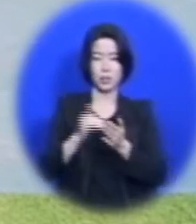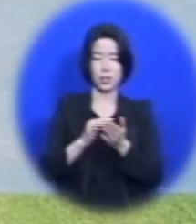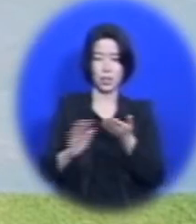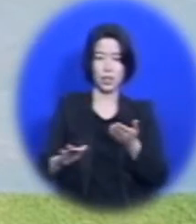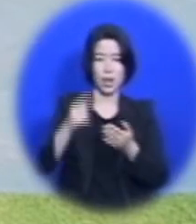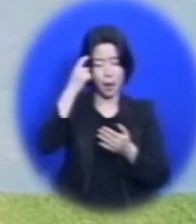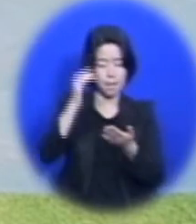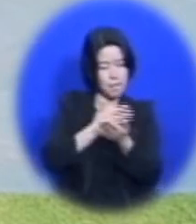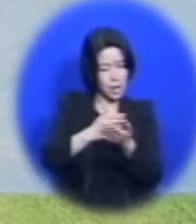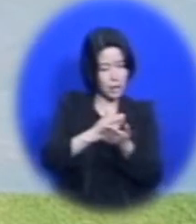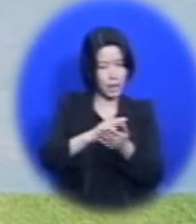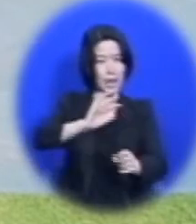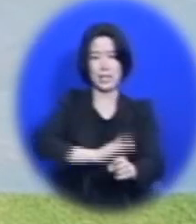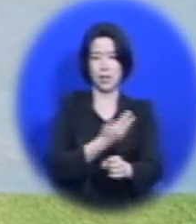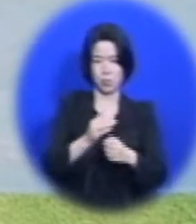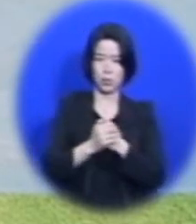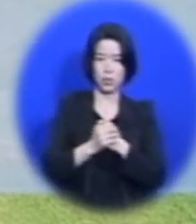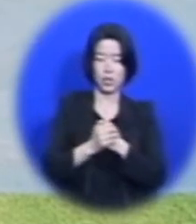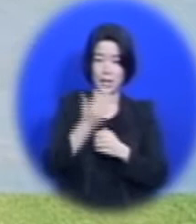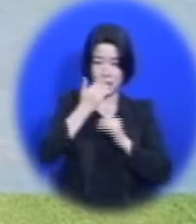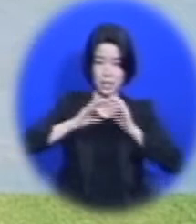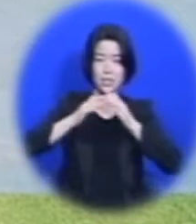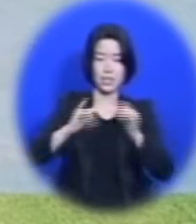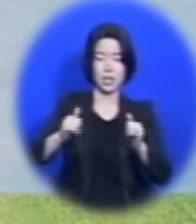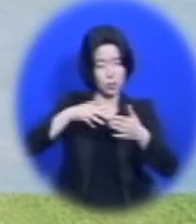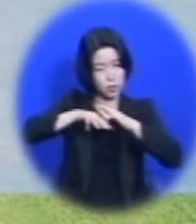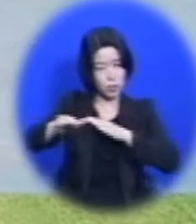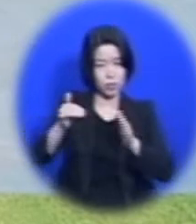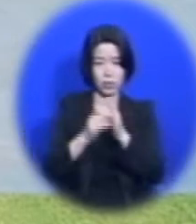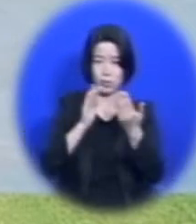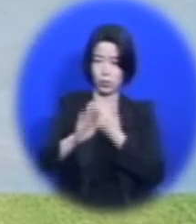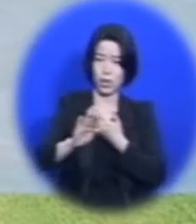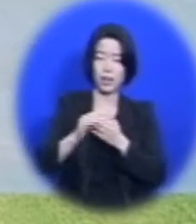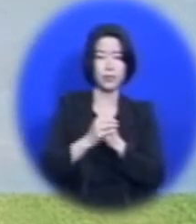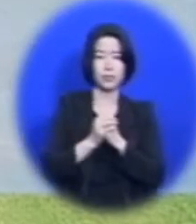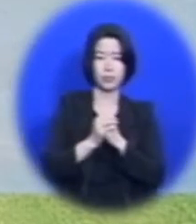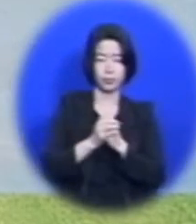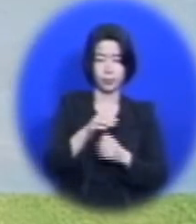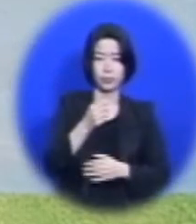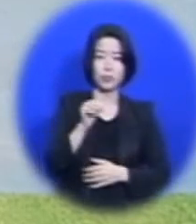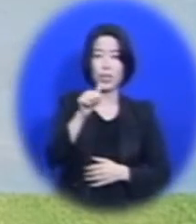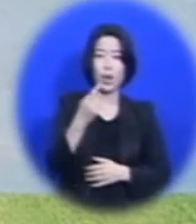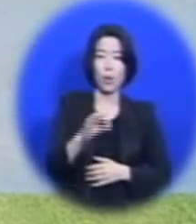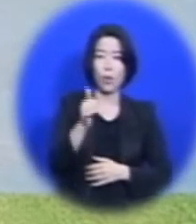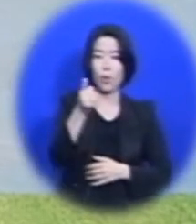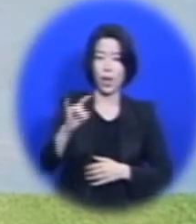다 그르치는 겁니다. 이스라엘 백성들이 출애굽하고 난 다음에 홍해를